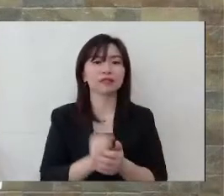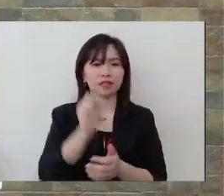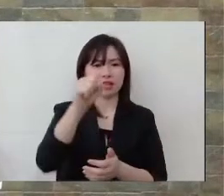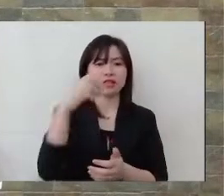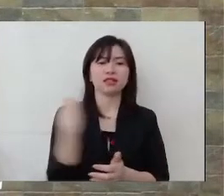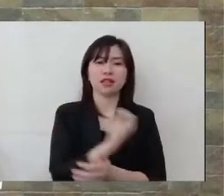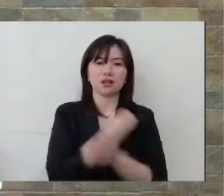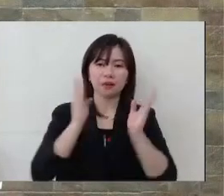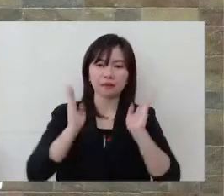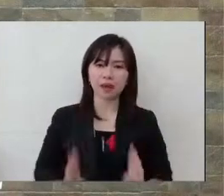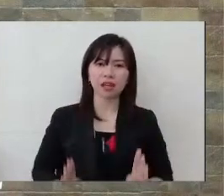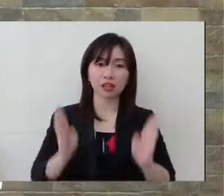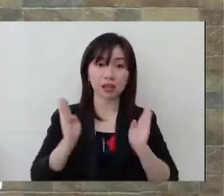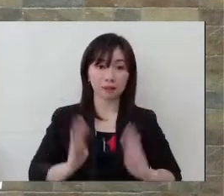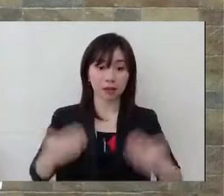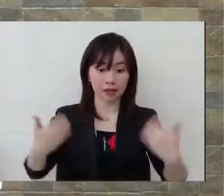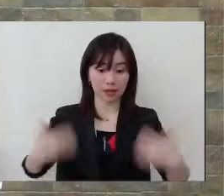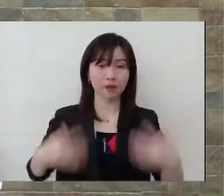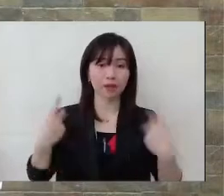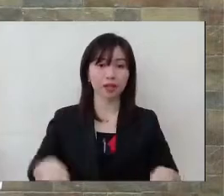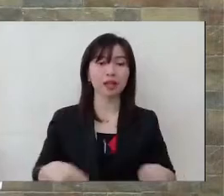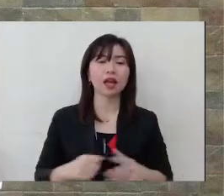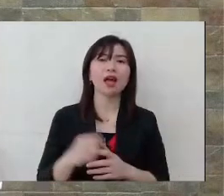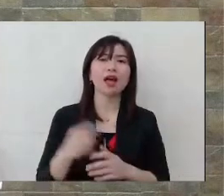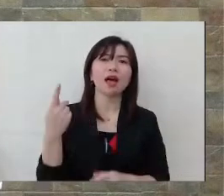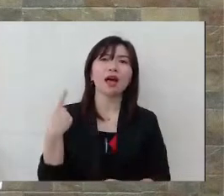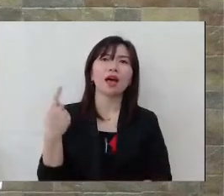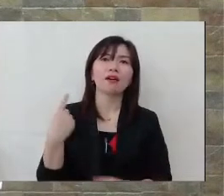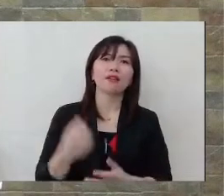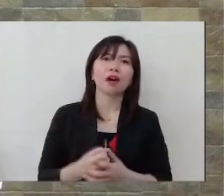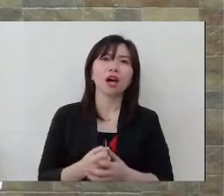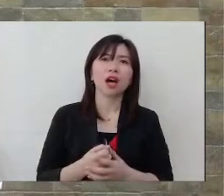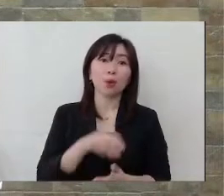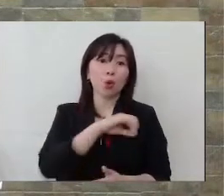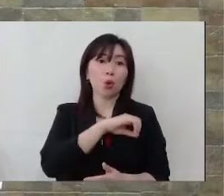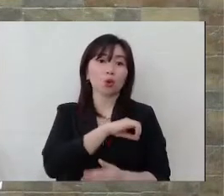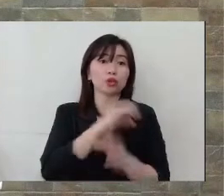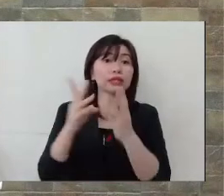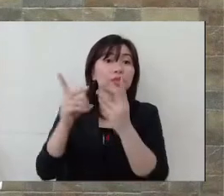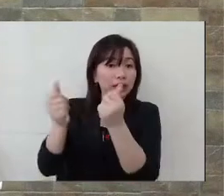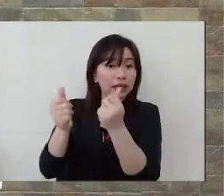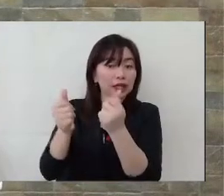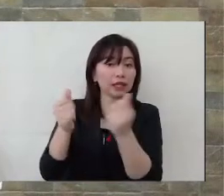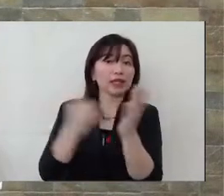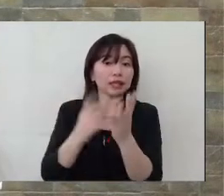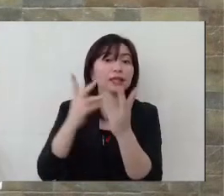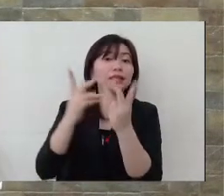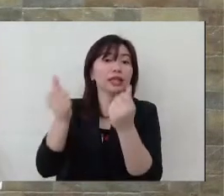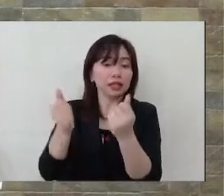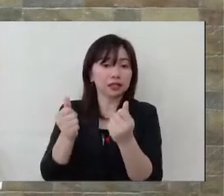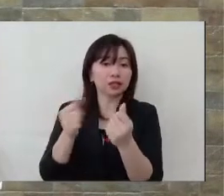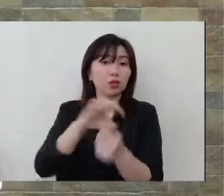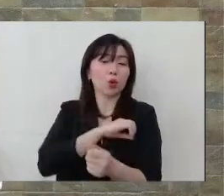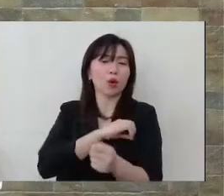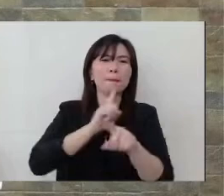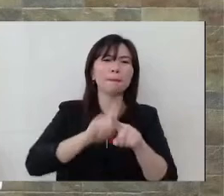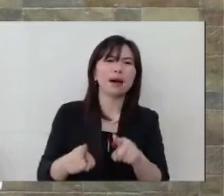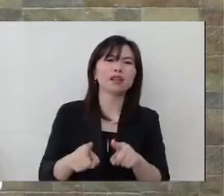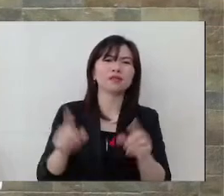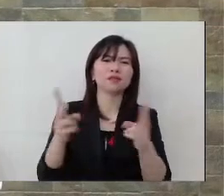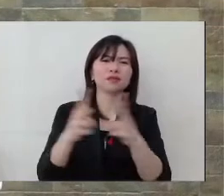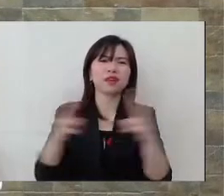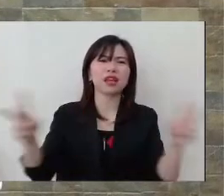natin involve ang self-healing. Mag-heal yan ng kusa. Pero matagal. Kaya ka